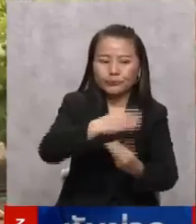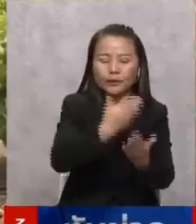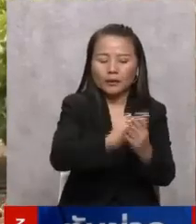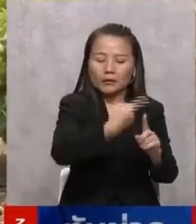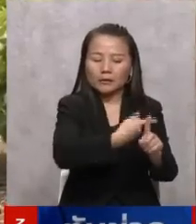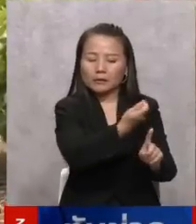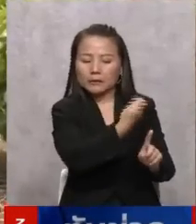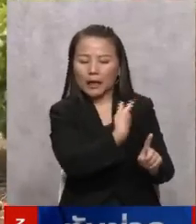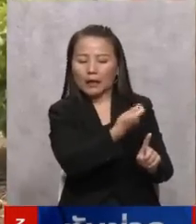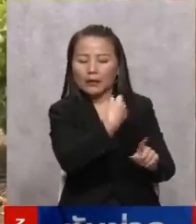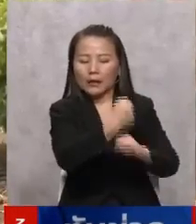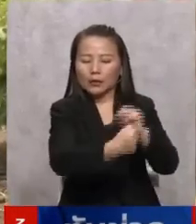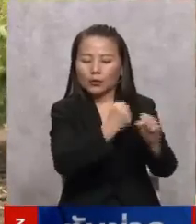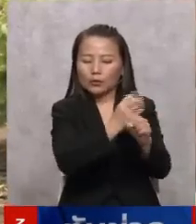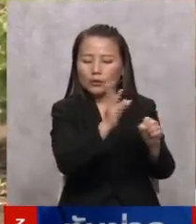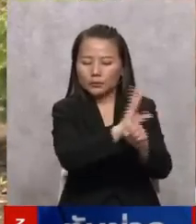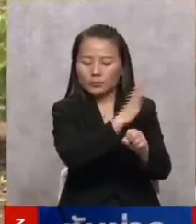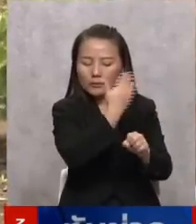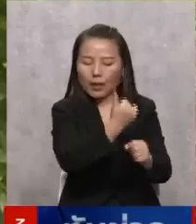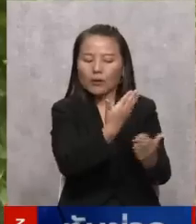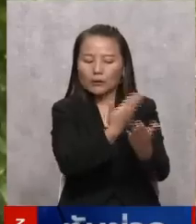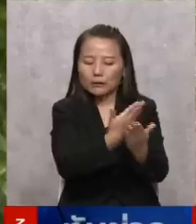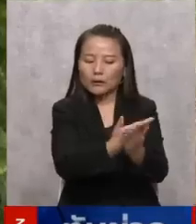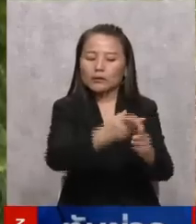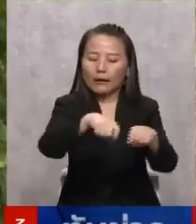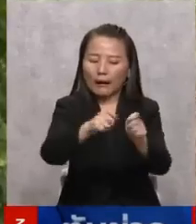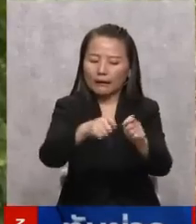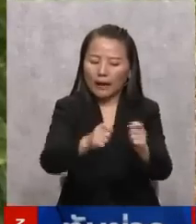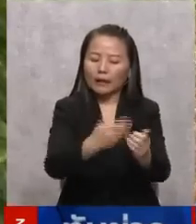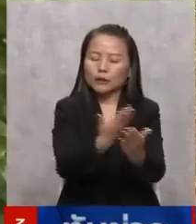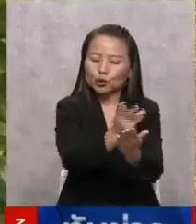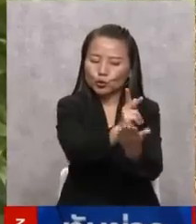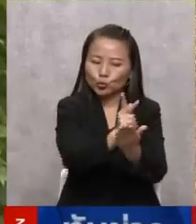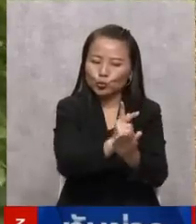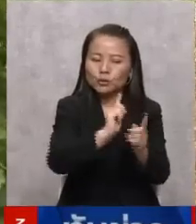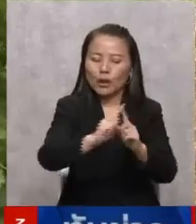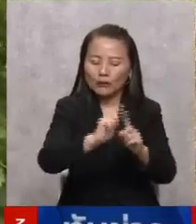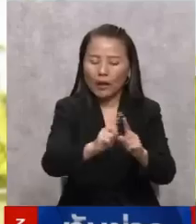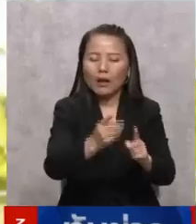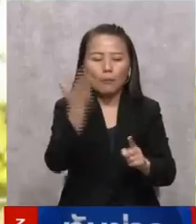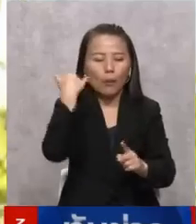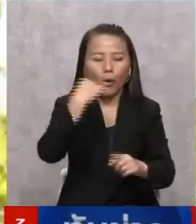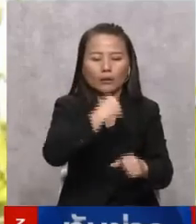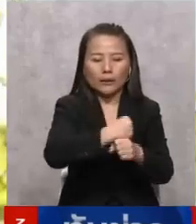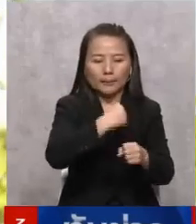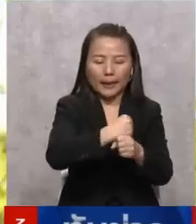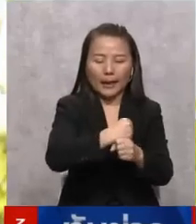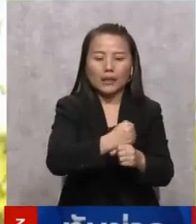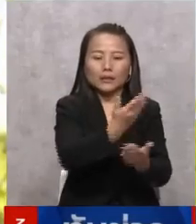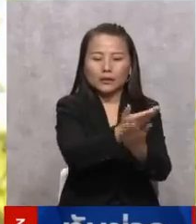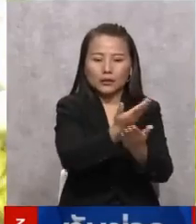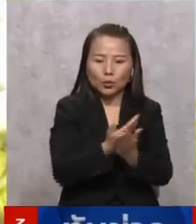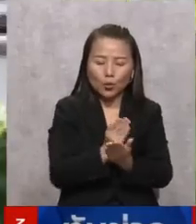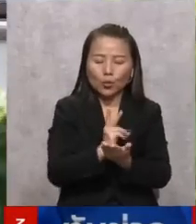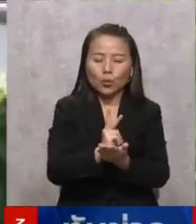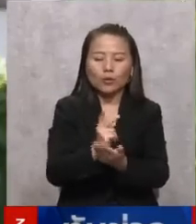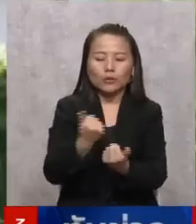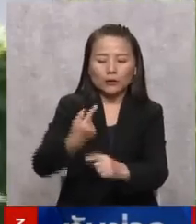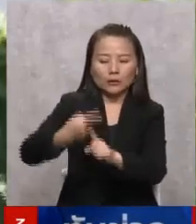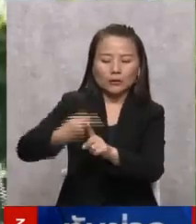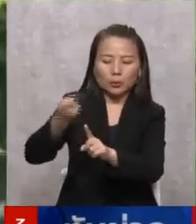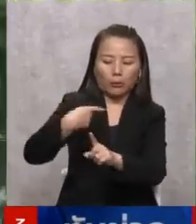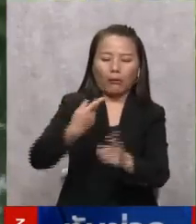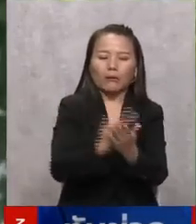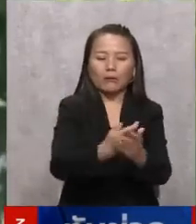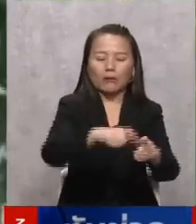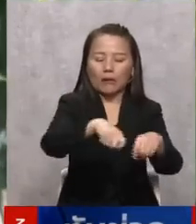ที่ได้รับทุกเดือนจะหมดไปกับการถูกหักชำระหนี้สินสหกรณ์ที่กู้เงินมาในช่วงเวลาที่เขาทำงานอยู่อนันต์เผื่อน